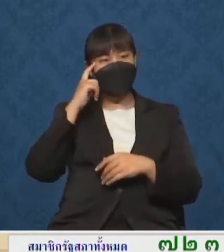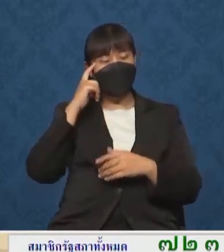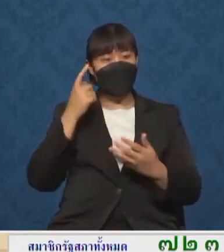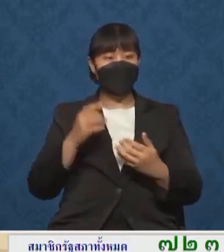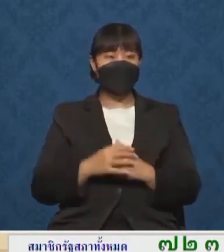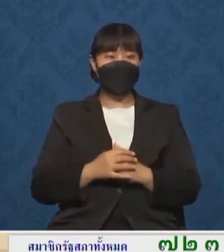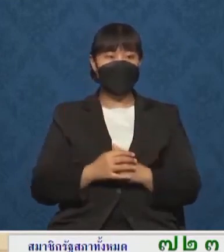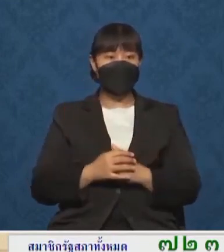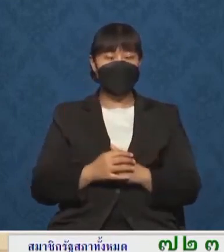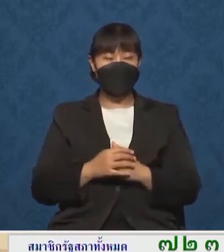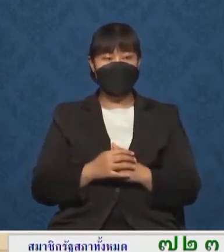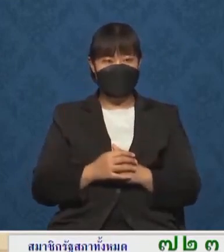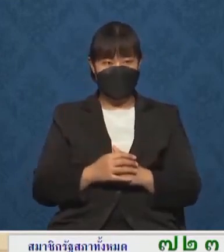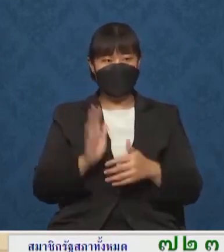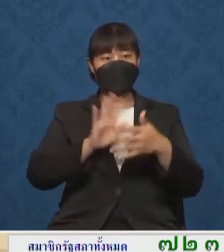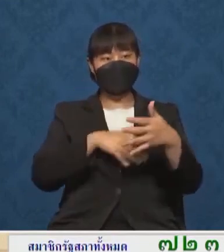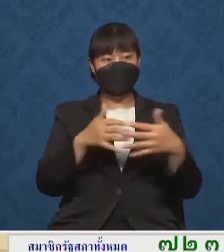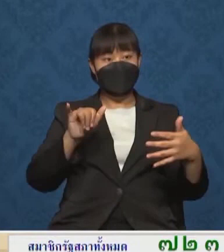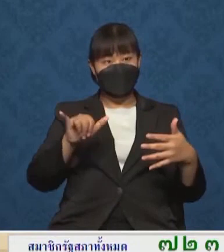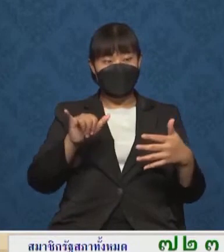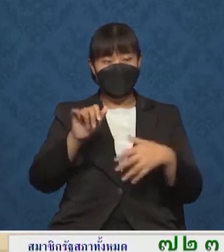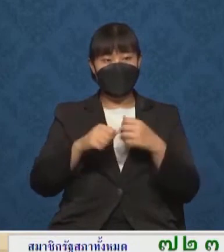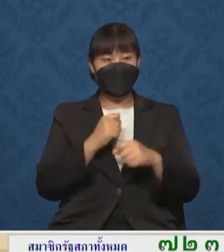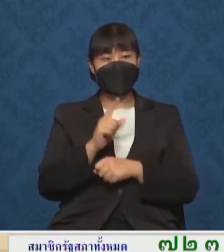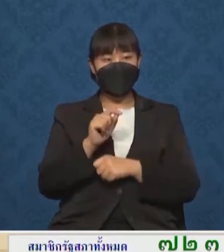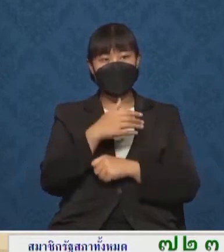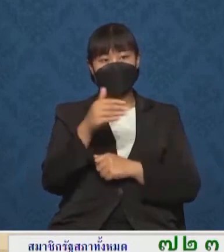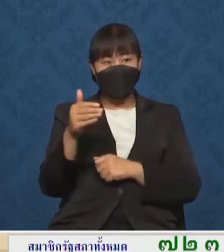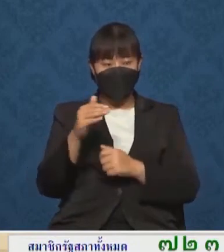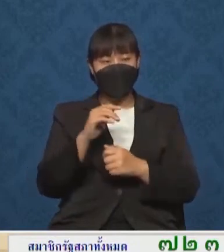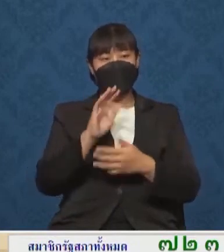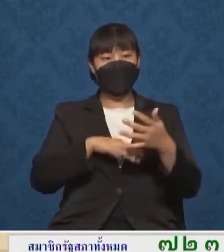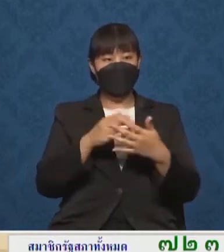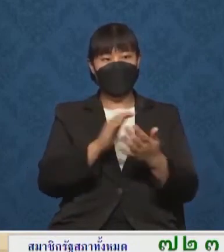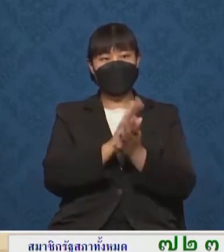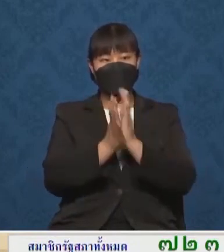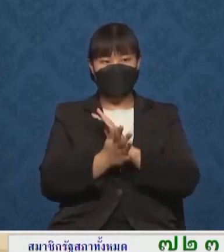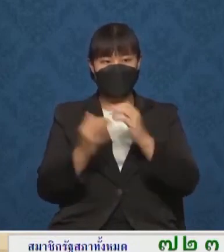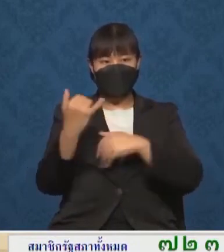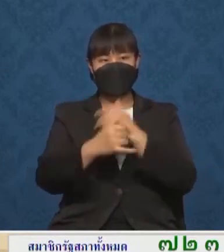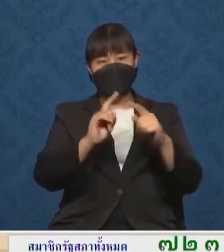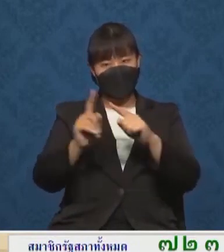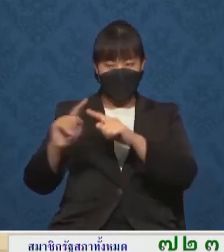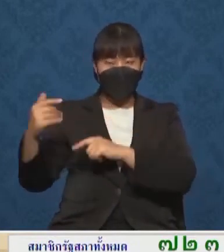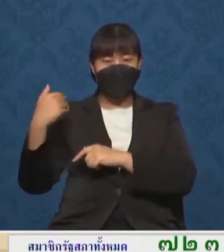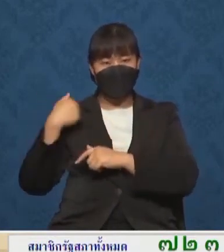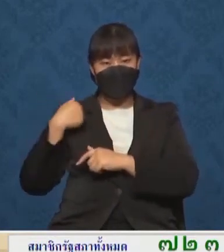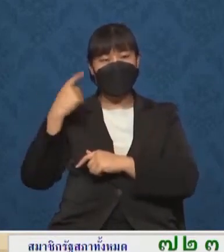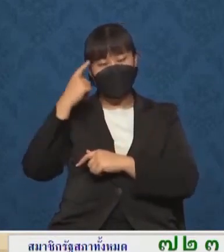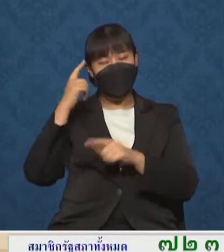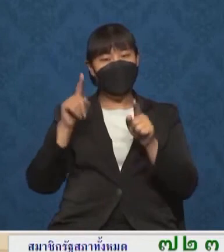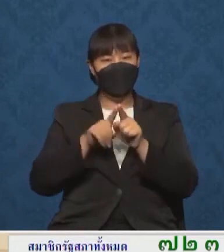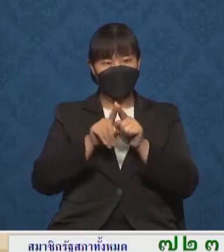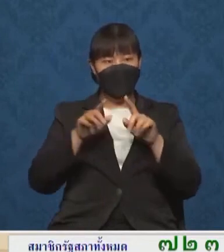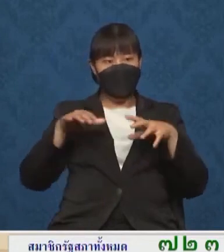าจริงๆเนี่ยแผนยุทธศาสตร์ชาติและแผนปฏิรูปเนี่ยในประเทศอื่นๆก็มีนะครับสิ่งเหล่านี้ผมเห็นด้วยนะครับคือ